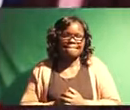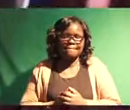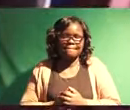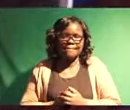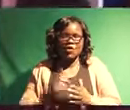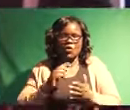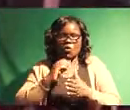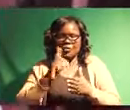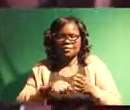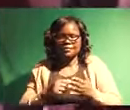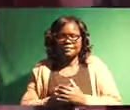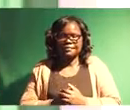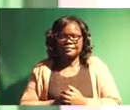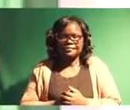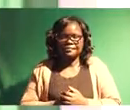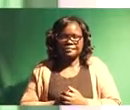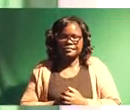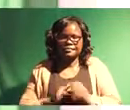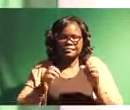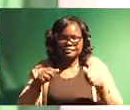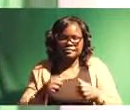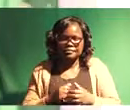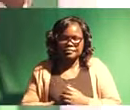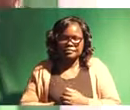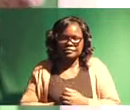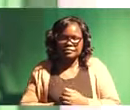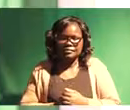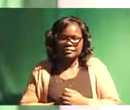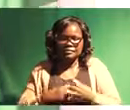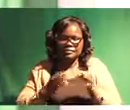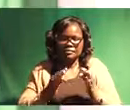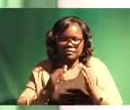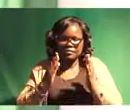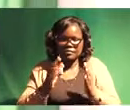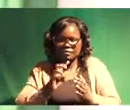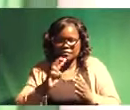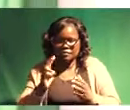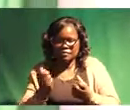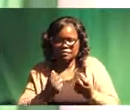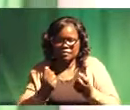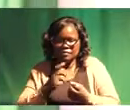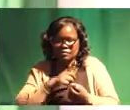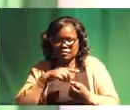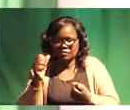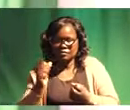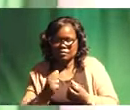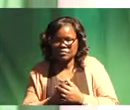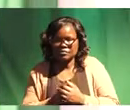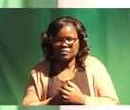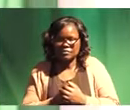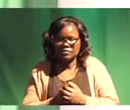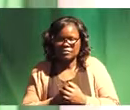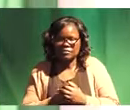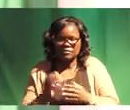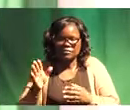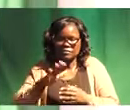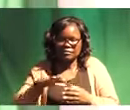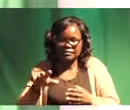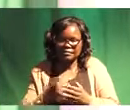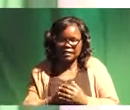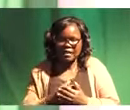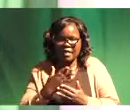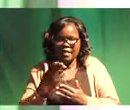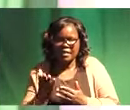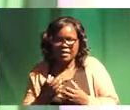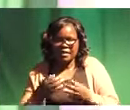Ama ni aje? Si ndio? Kama wewe ni mtu unatafuta rally, peleka rally kwa kiwanja. Pale,